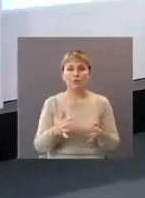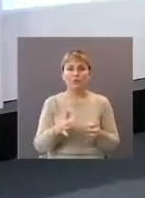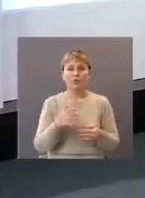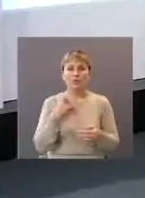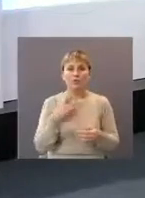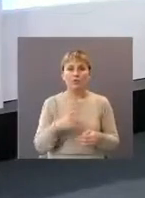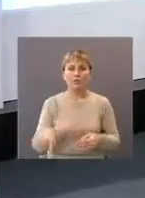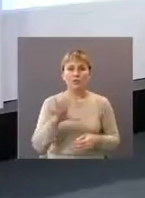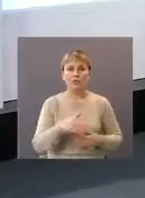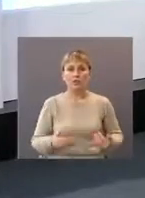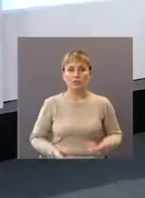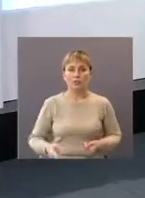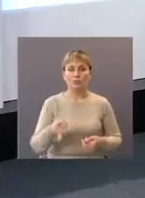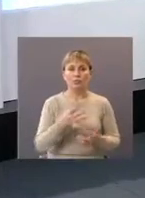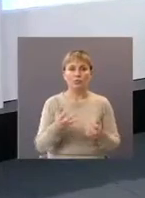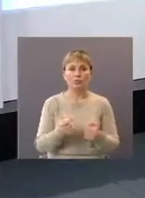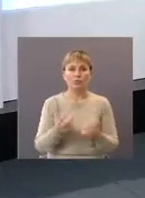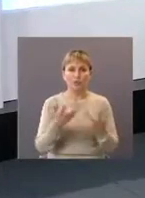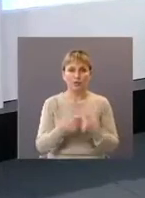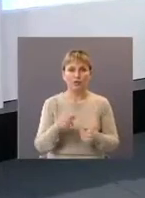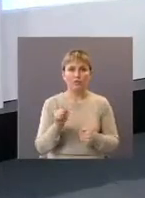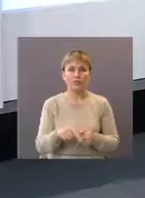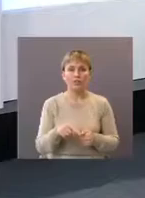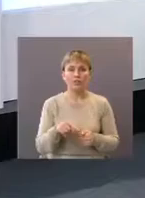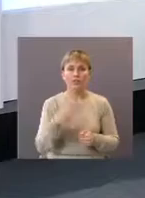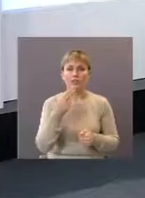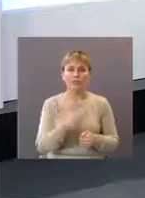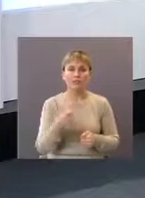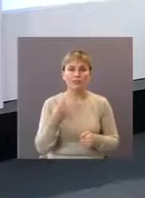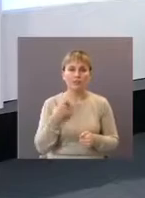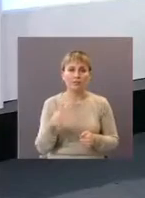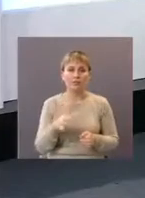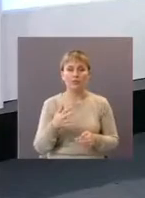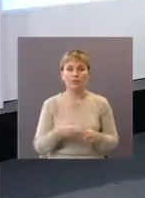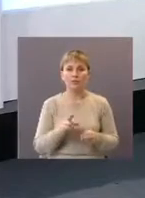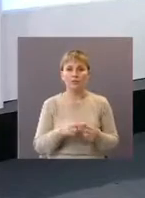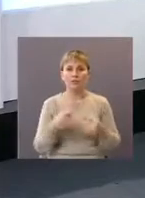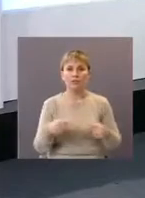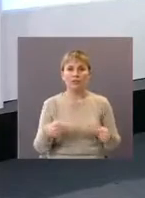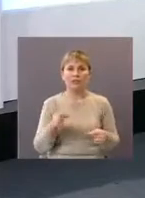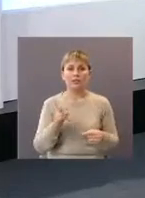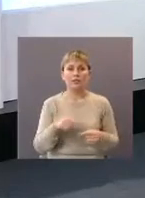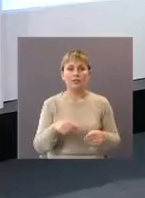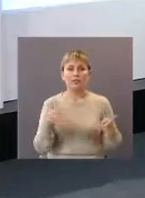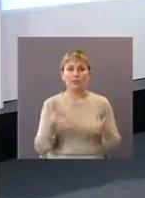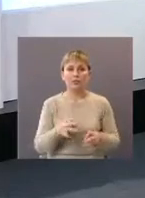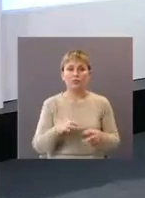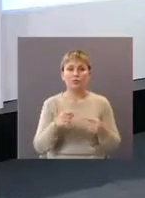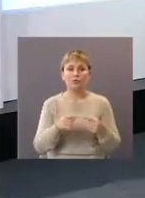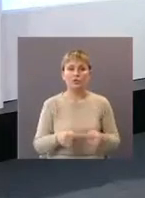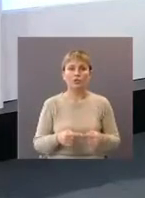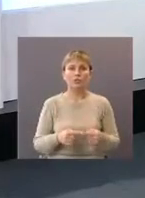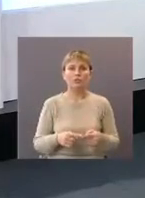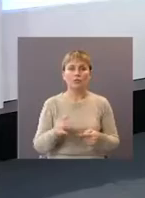на всех жителей республики. Берут в расчет даже язвенников и трезвенников, как говорится. Здесь необходимо уточнить.